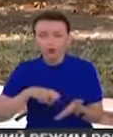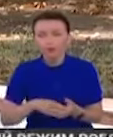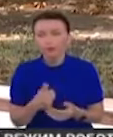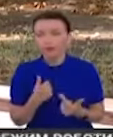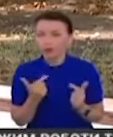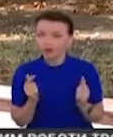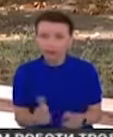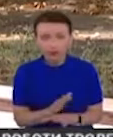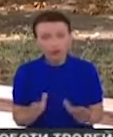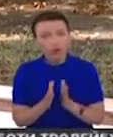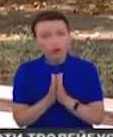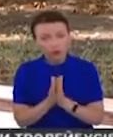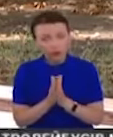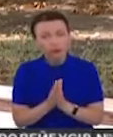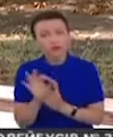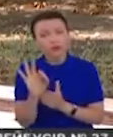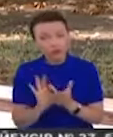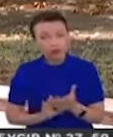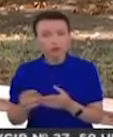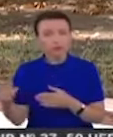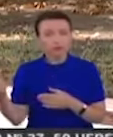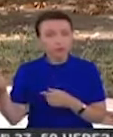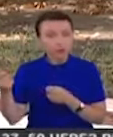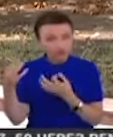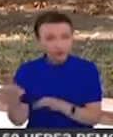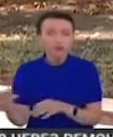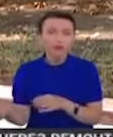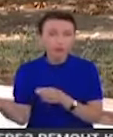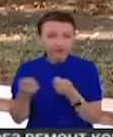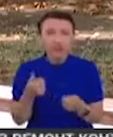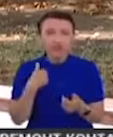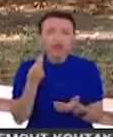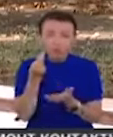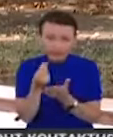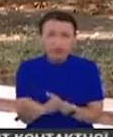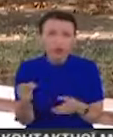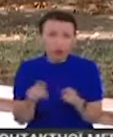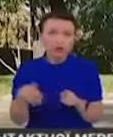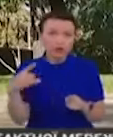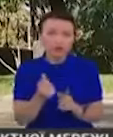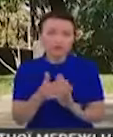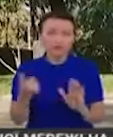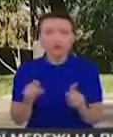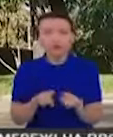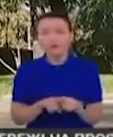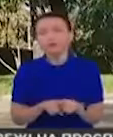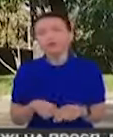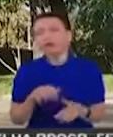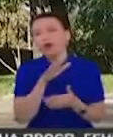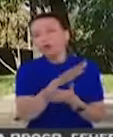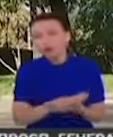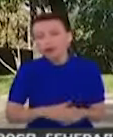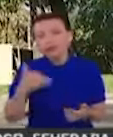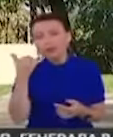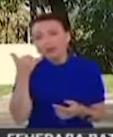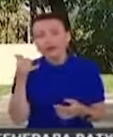не согласился и попросил, чтобы он сразу же это сделал, как только освободится. Естественно, я ему за это оплачу как-то поездку. Та на подальші дзвінки